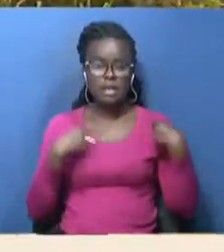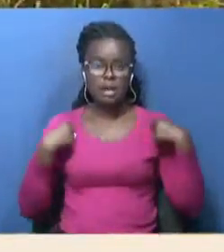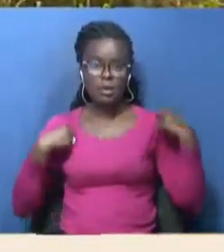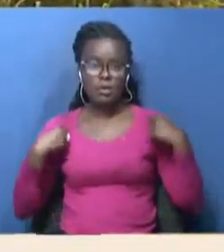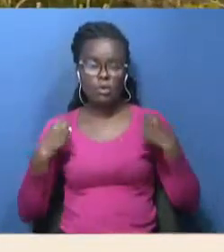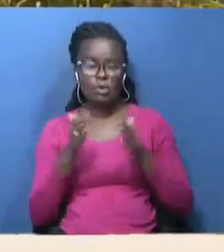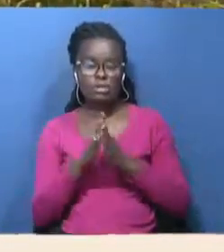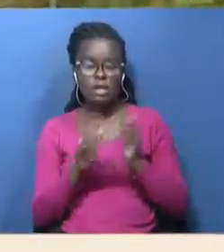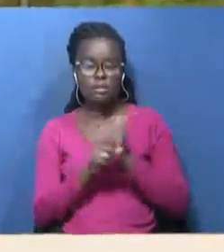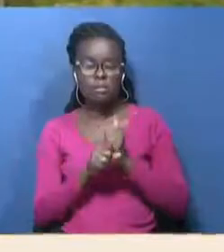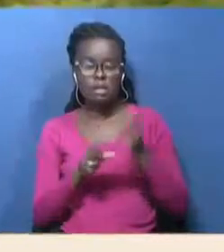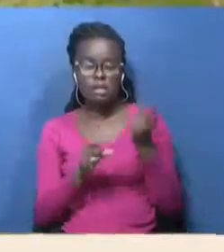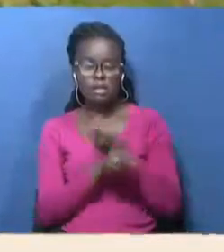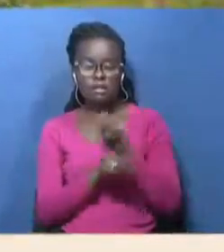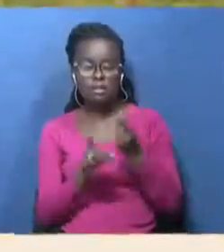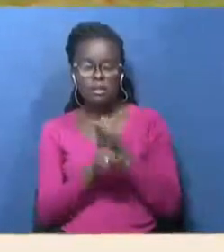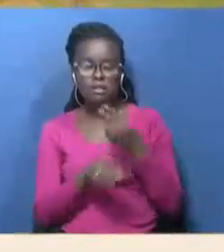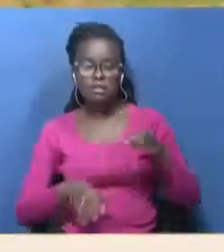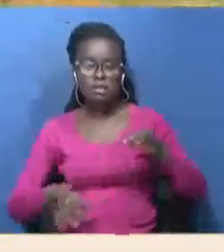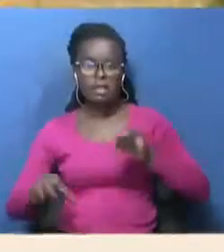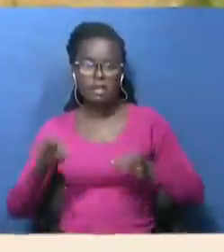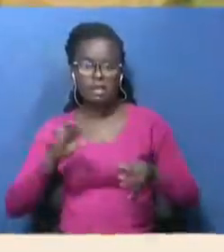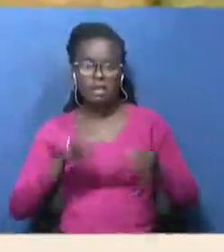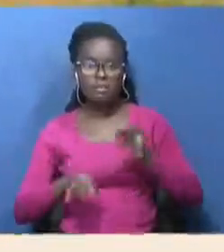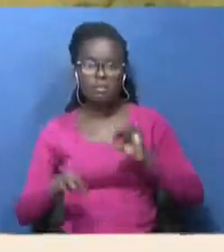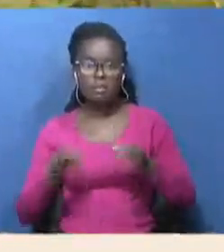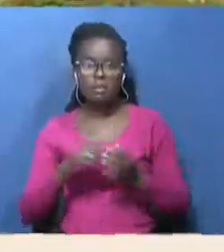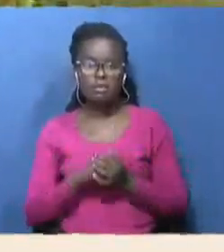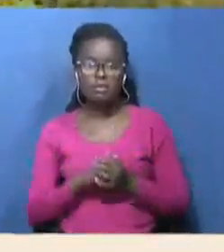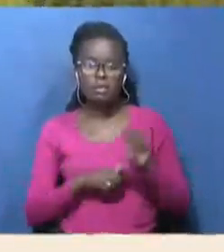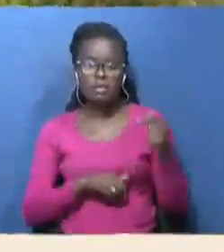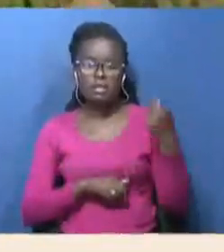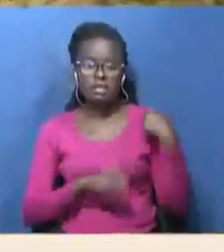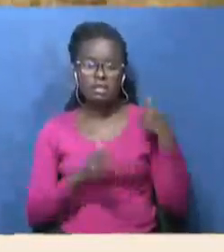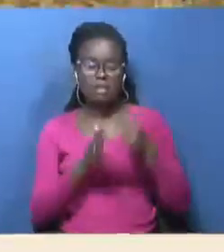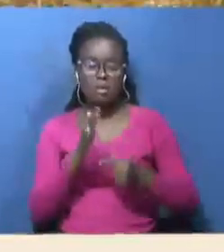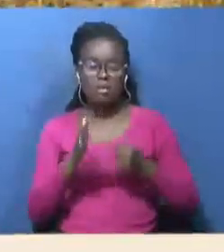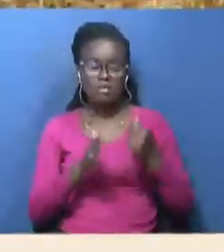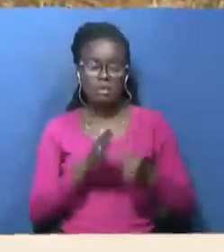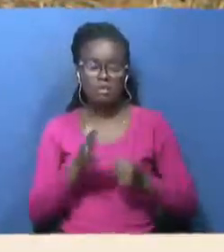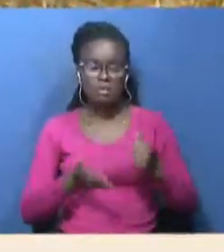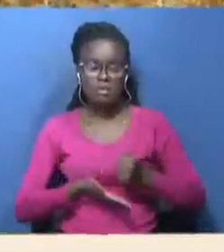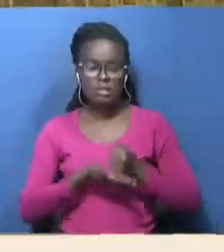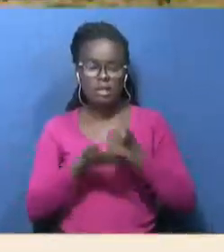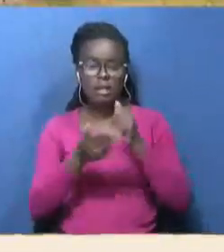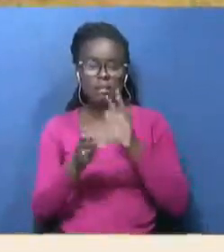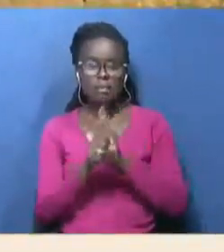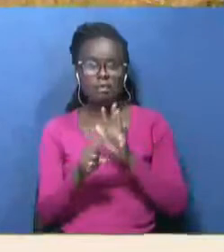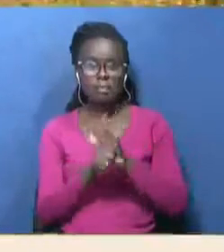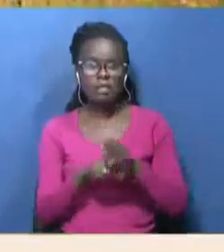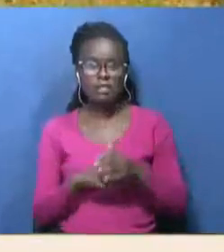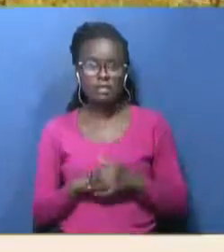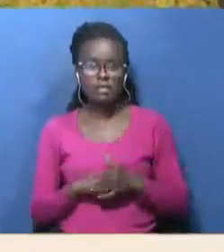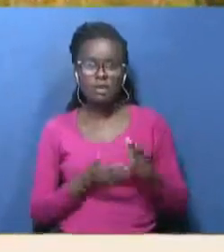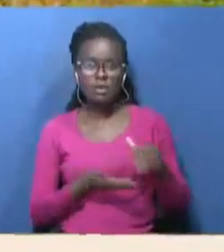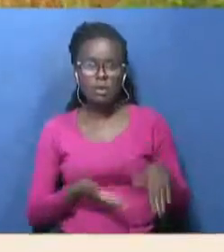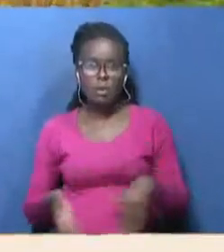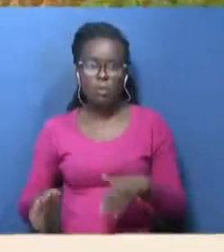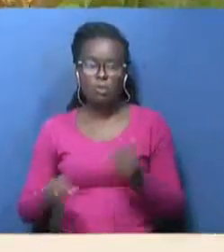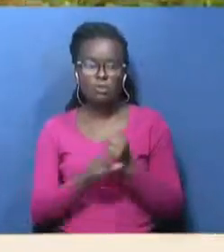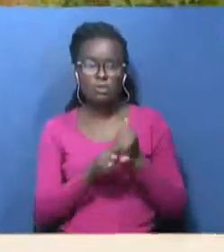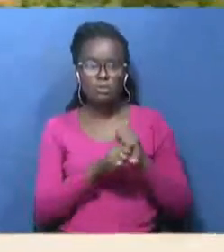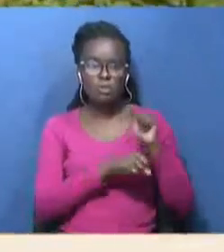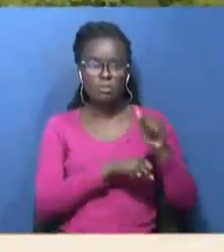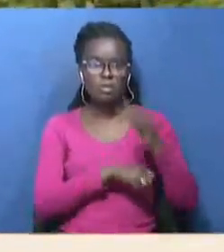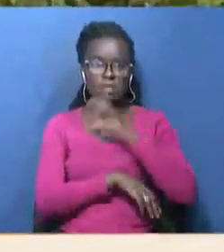ũthondeki wa kemiko itiganĩte. Namba ino nene ya iganda no yakoretwo igĩteithĩrĩria hanene harĩ mĩeke ya mawĩra ũndũ ũyũ ũgĩtuĩka